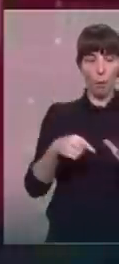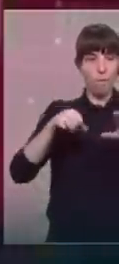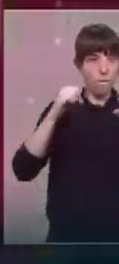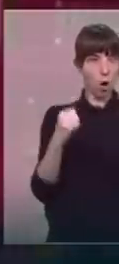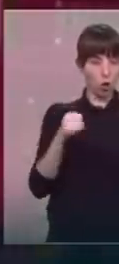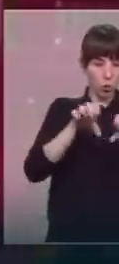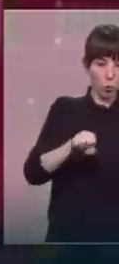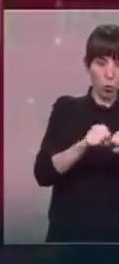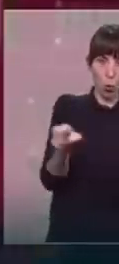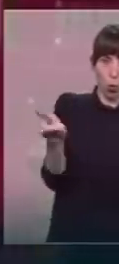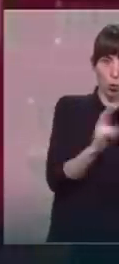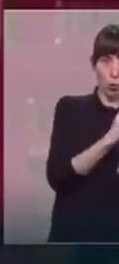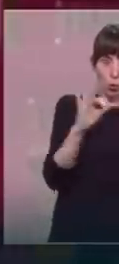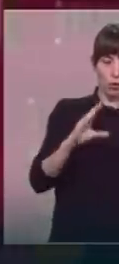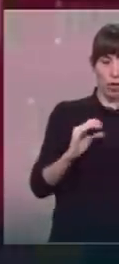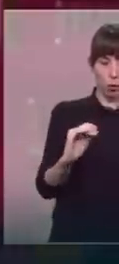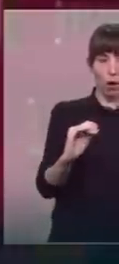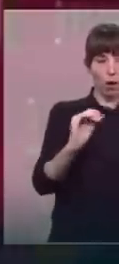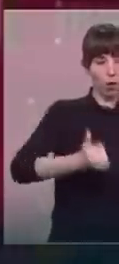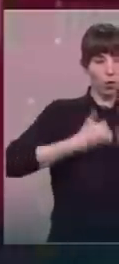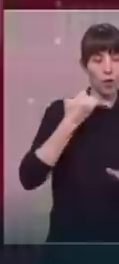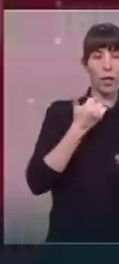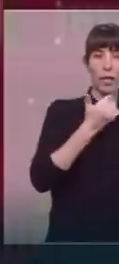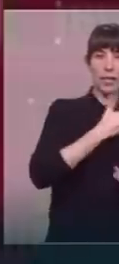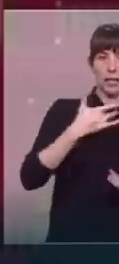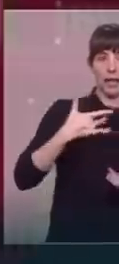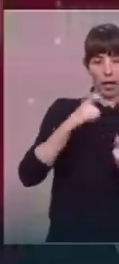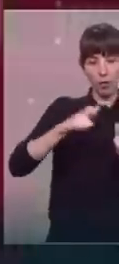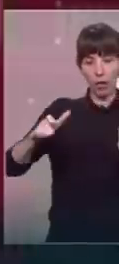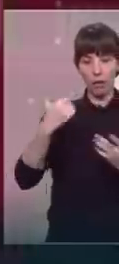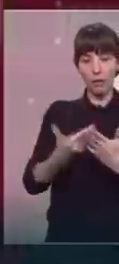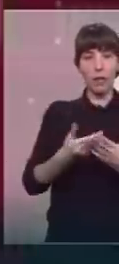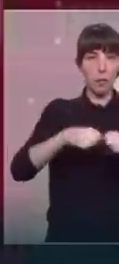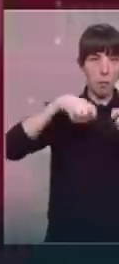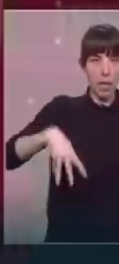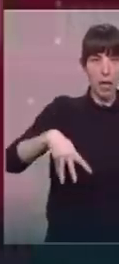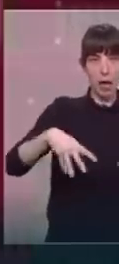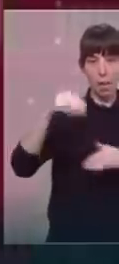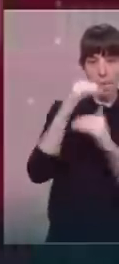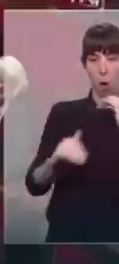production sur nos territoires. La souveraineté sanitaire et industrielle sera l'un des piliers du plan de relance. »